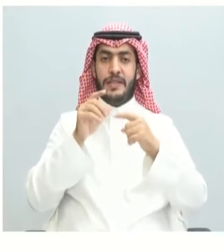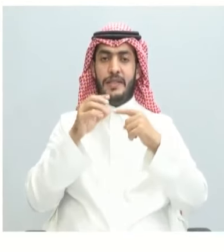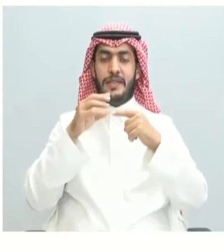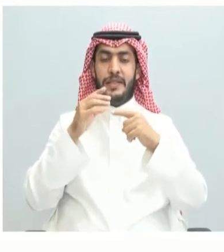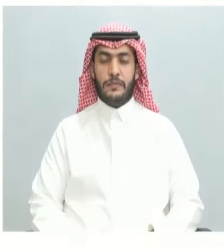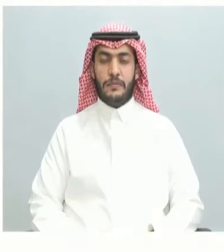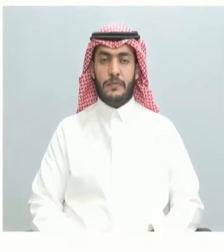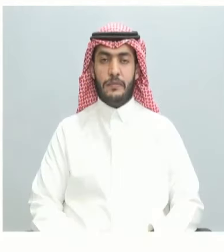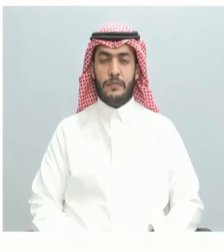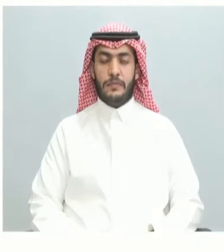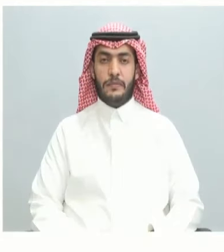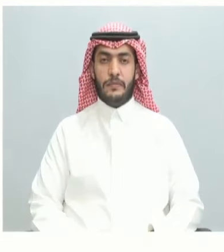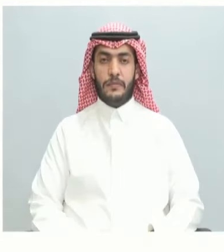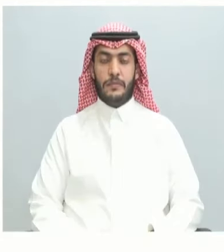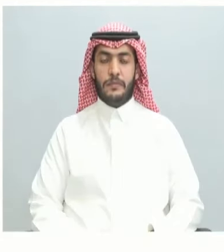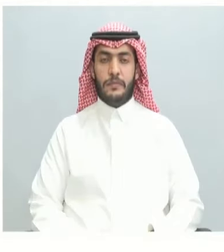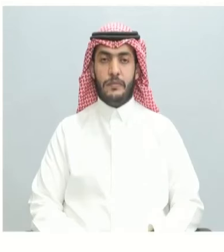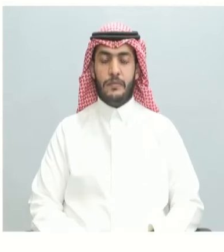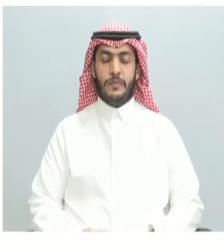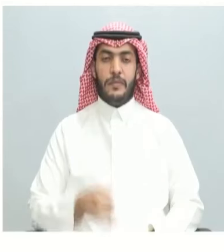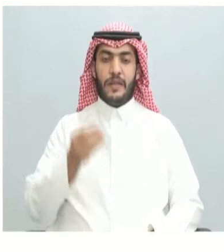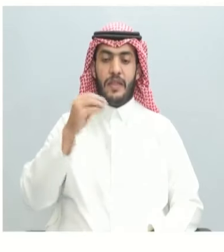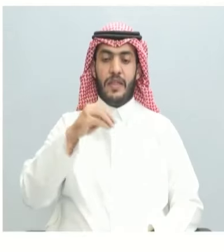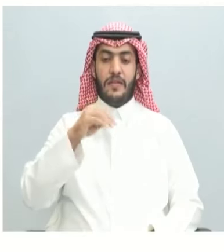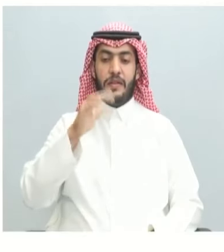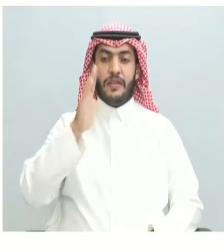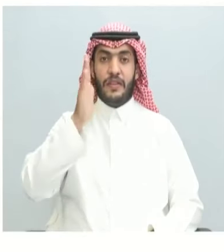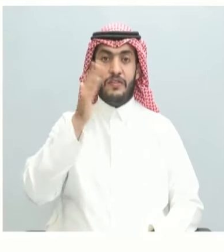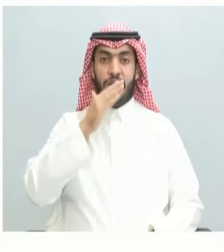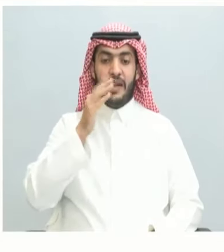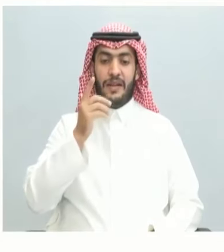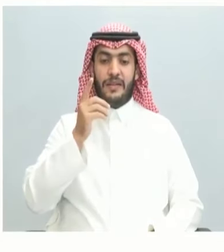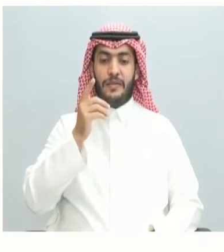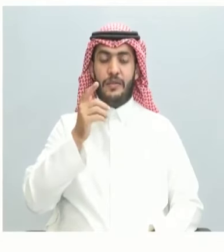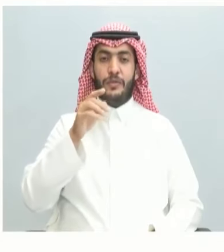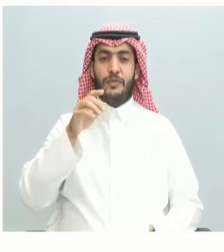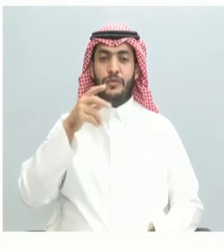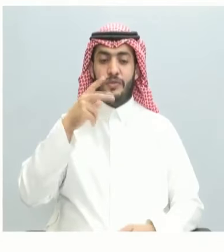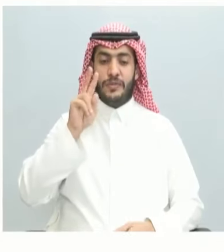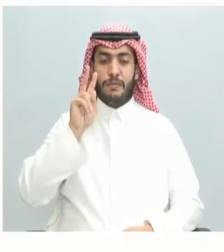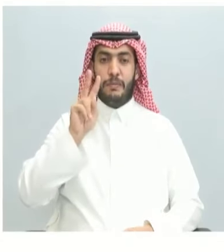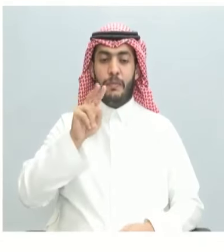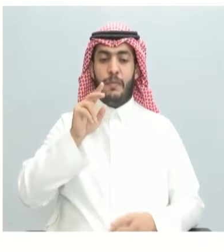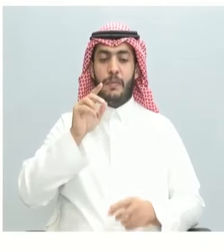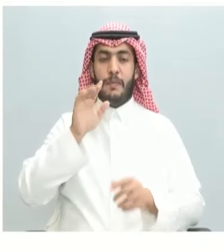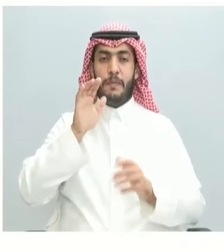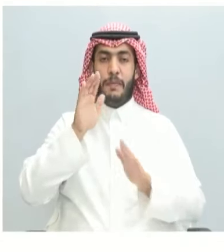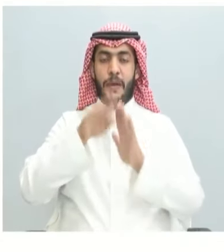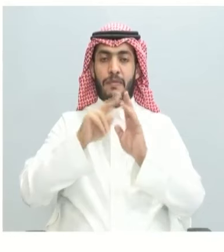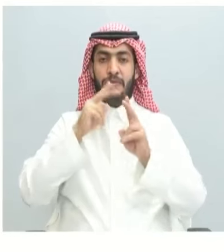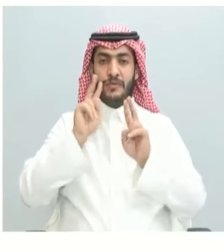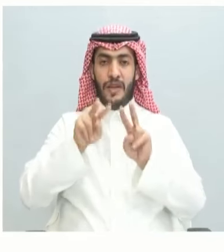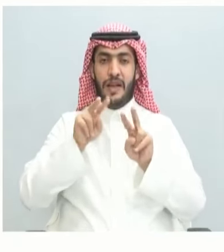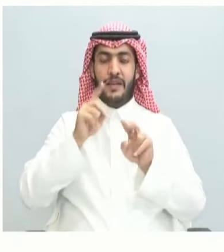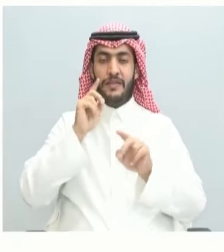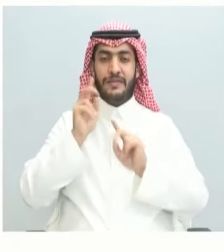اتجاه الكائن طيب اضف لبنه اتجه نحو الاتجاه وشغل البرنامج وشاهد الفرق كيف سيكون شكل